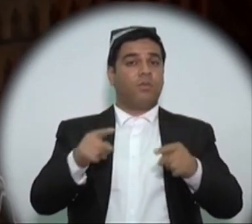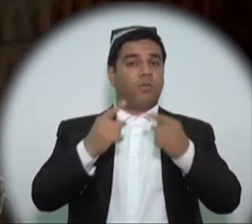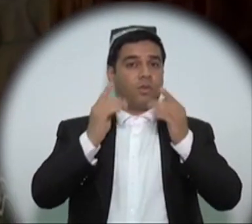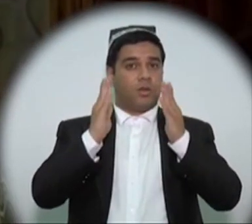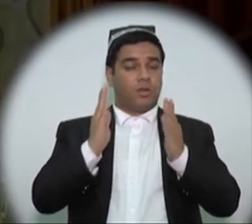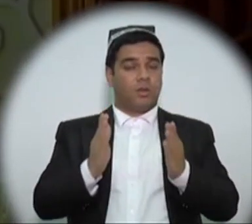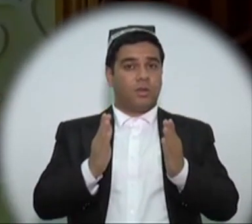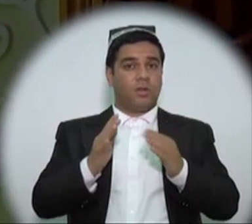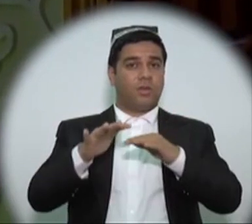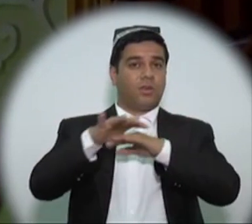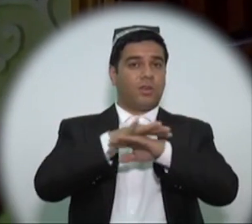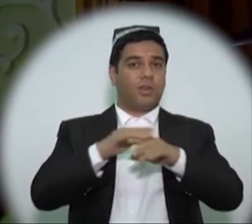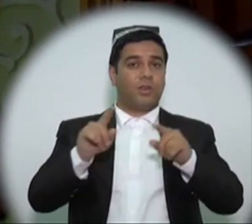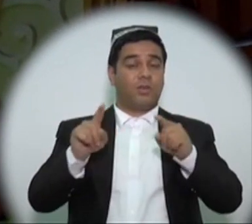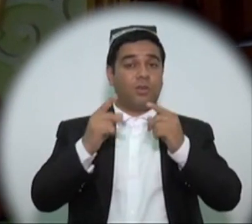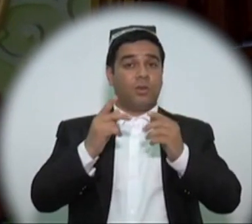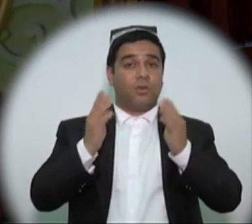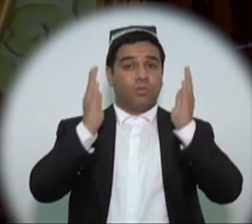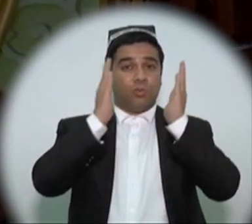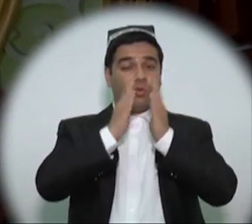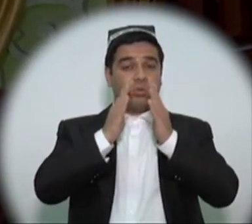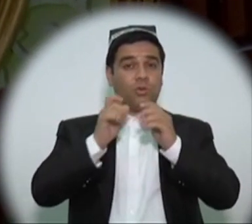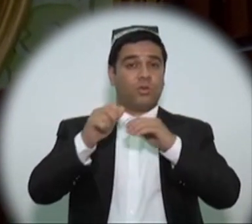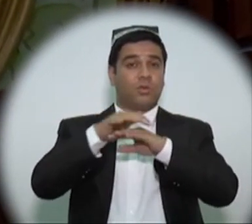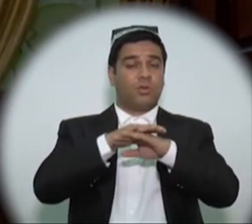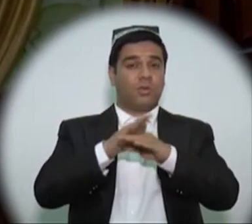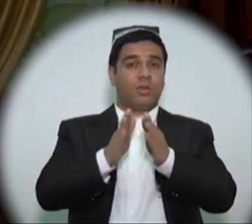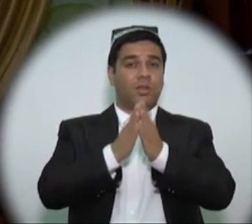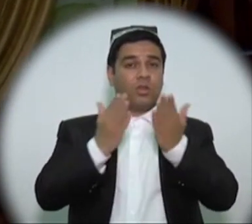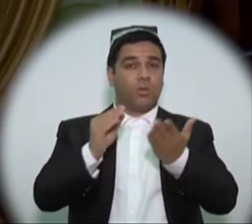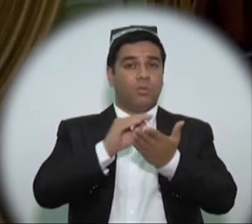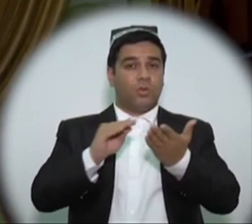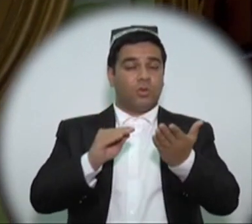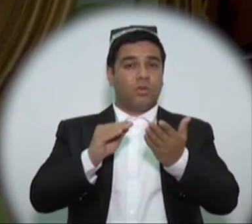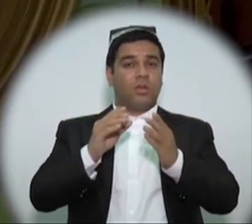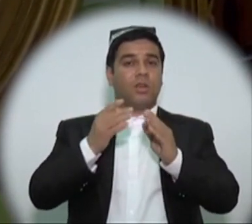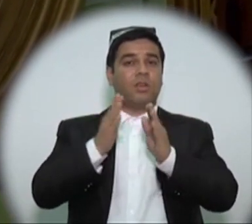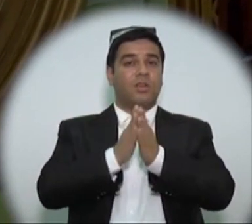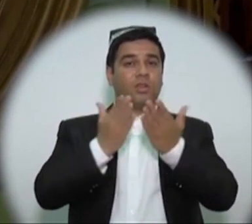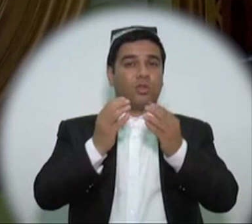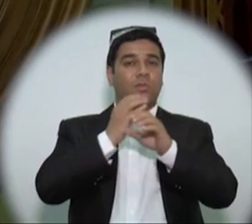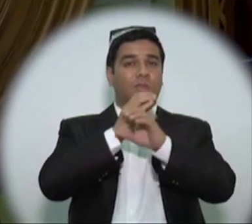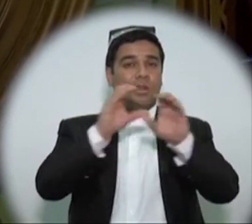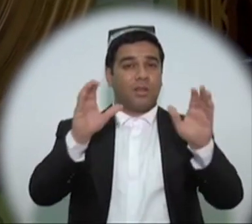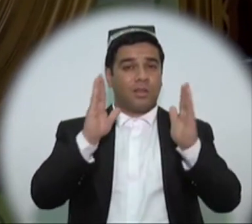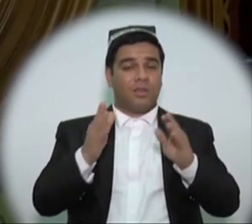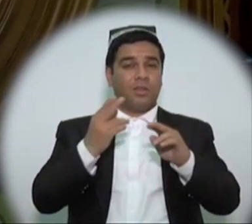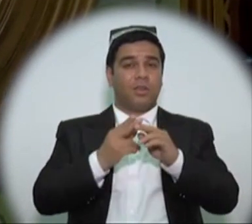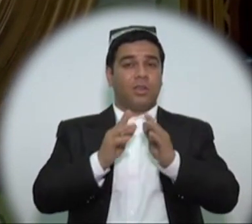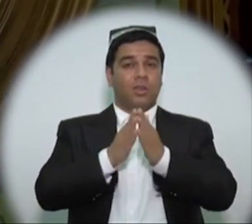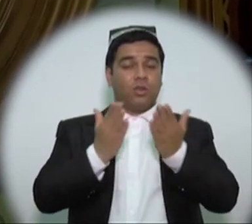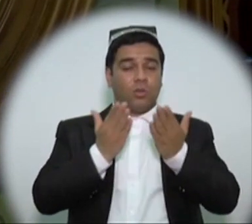rivojlanadi. Müslüman ümmeti kitap yazış, kitap tarqatış, kitap okuş